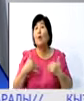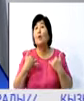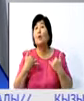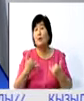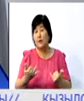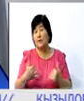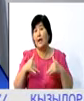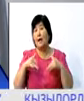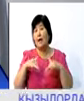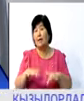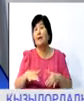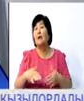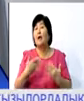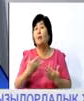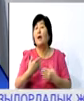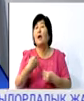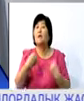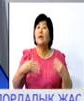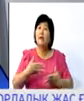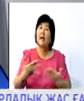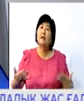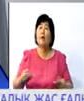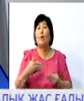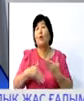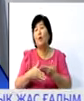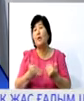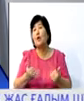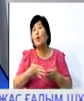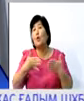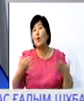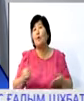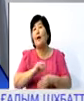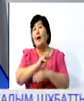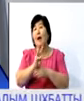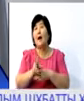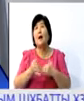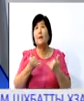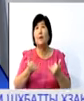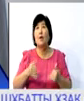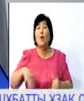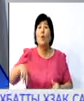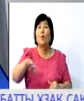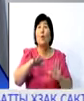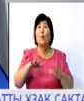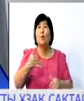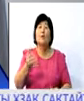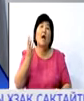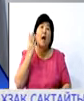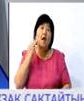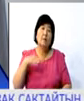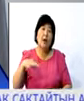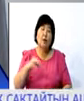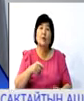талдау жасағанымызда материалдық көмек көрсетумен ең көп қамтылған өңірлер олар Алматы